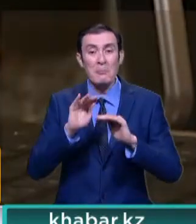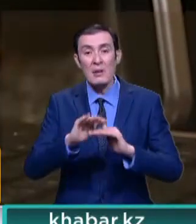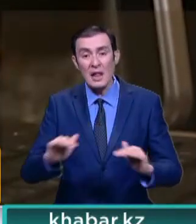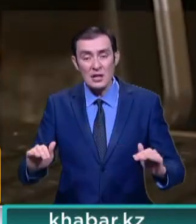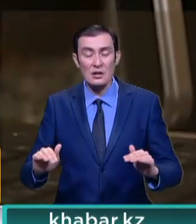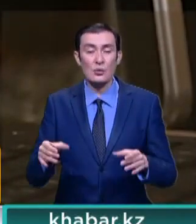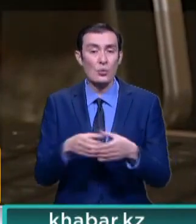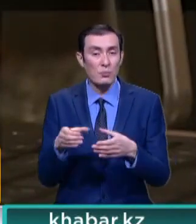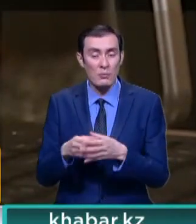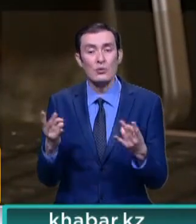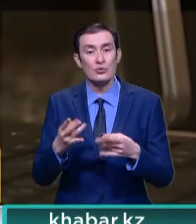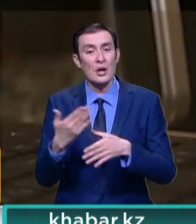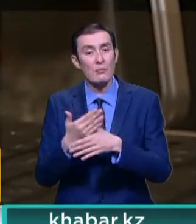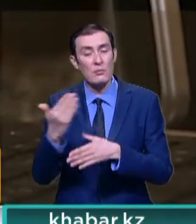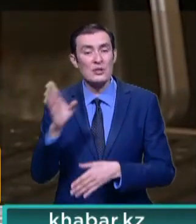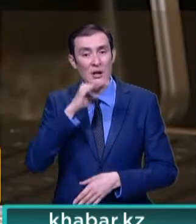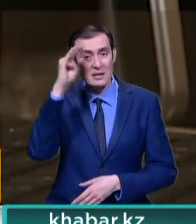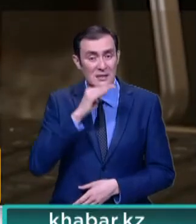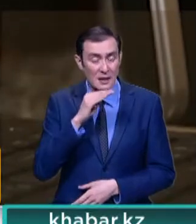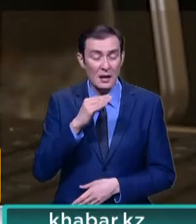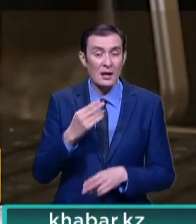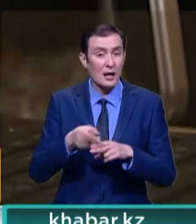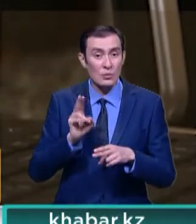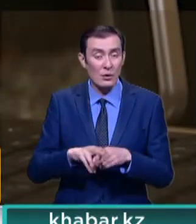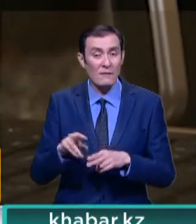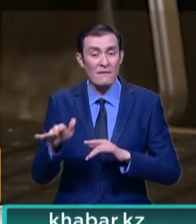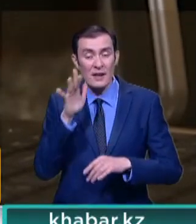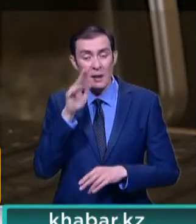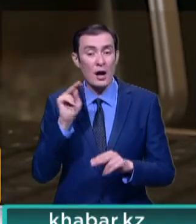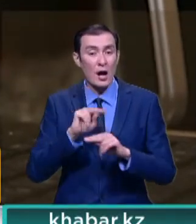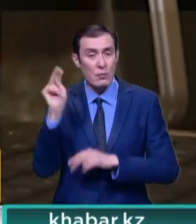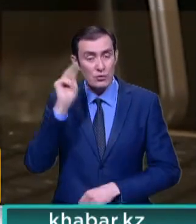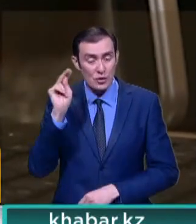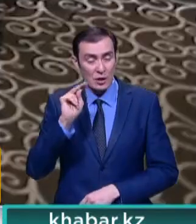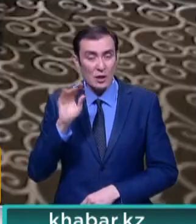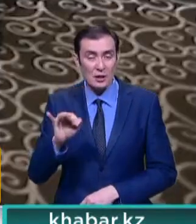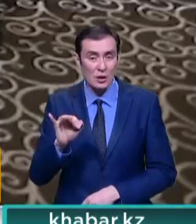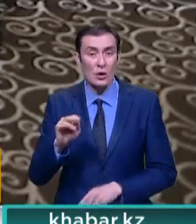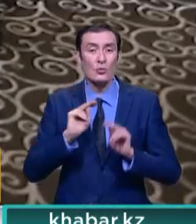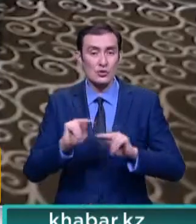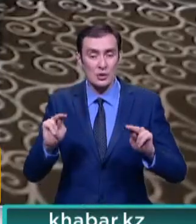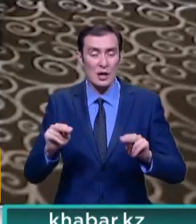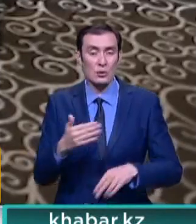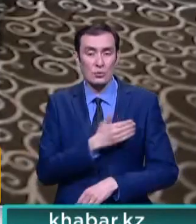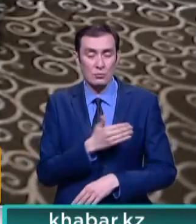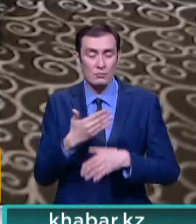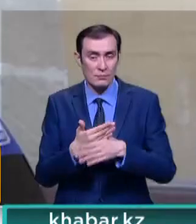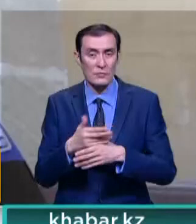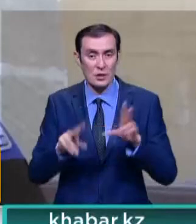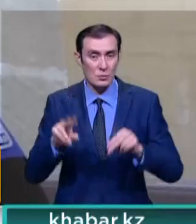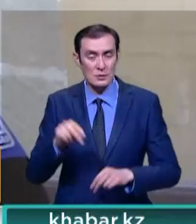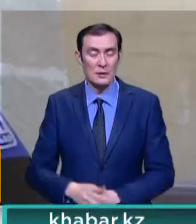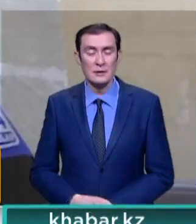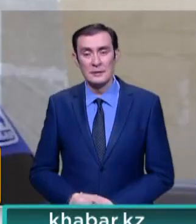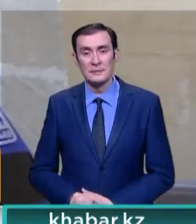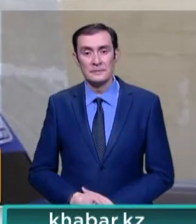младшим группам нужна помощь родителей, на которую в процессе обучения рассчитывают и учителя.